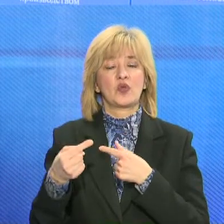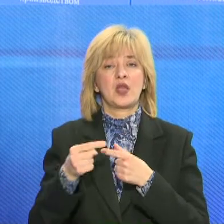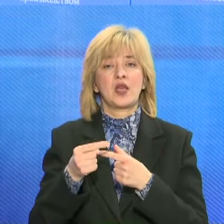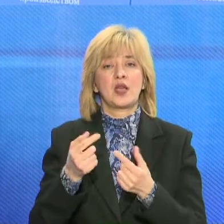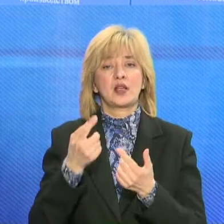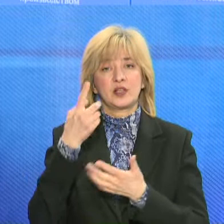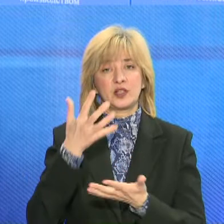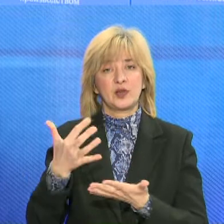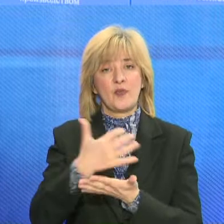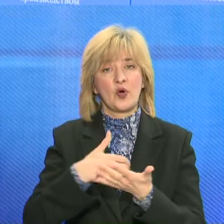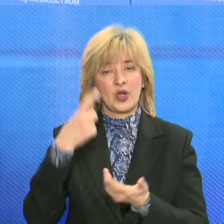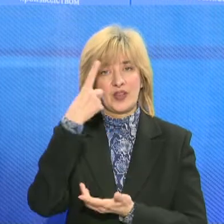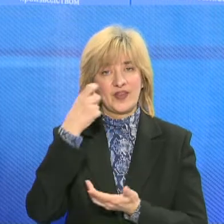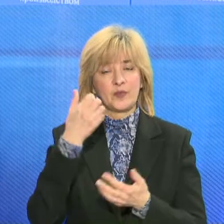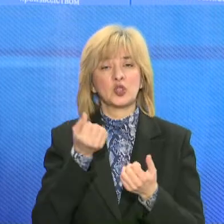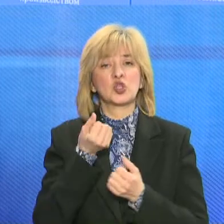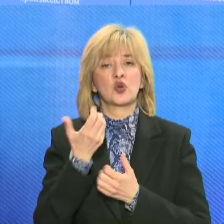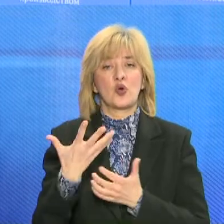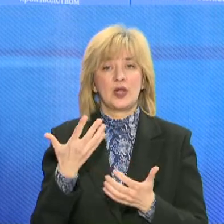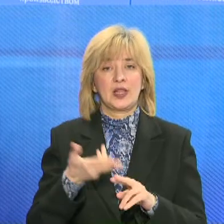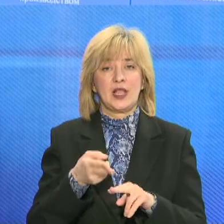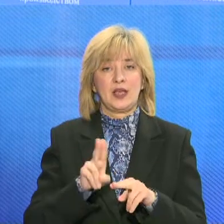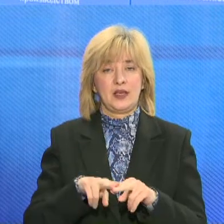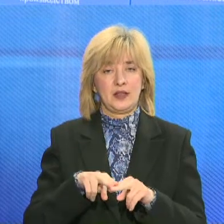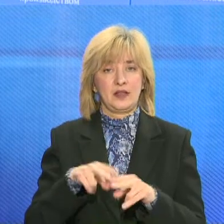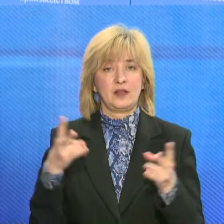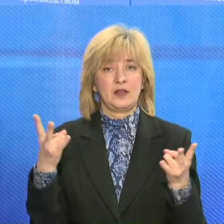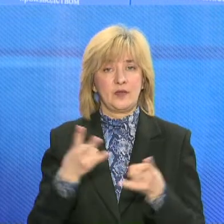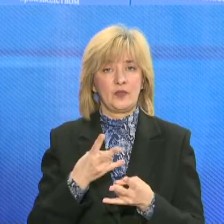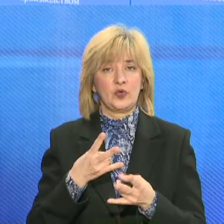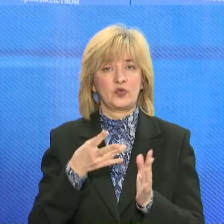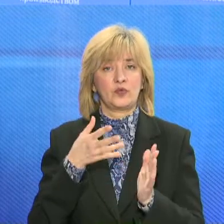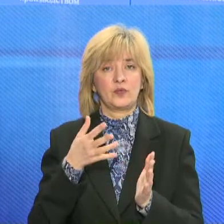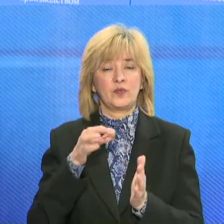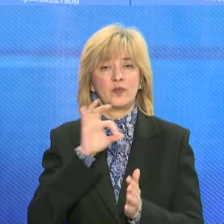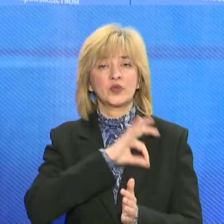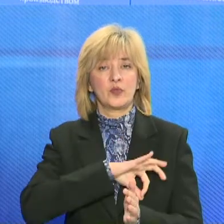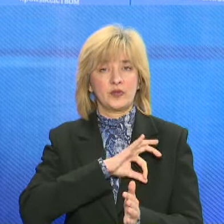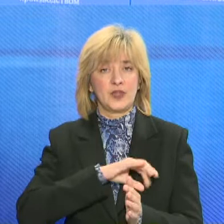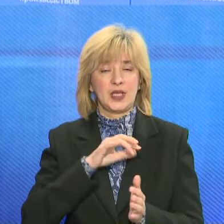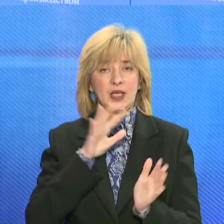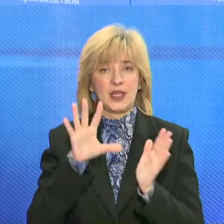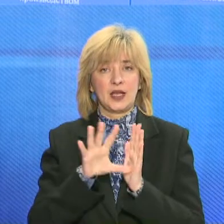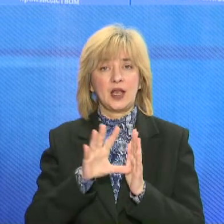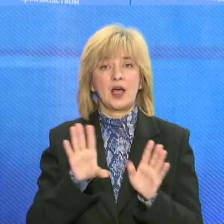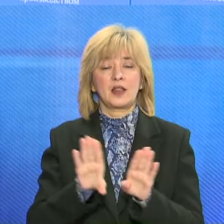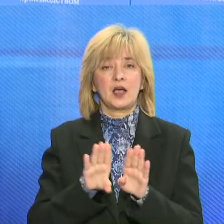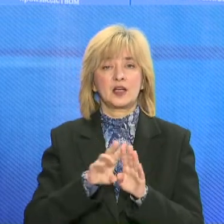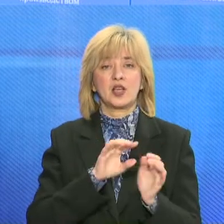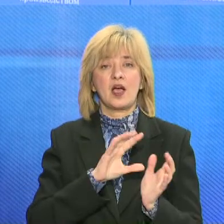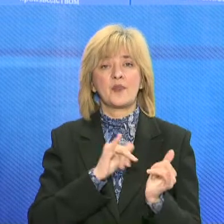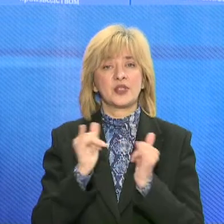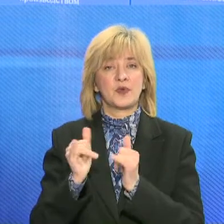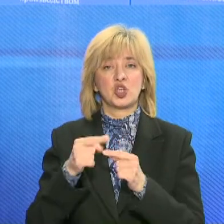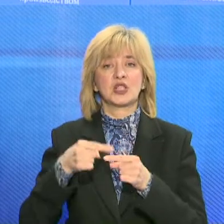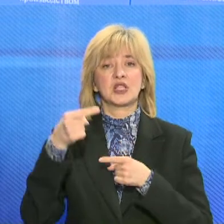сколько непосредственно для этих целей потреблено электрической энергии. Второе – обеспечить дистанционное включение и отключение этих линий электропередач,